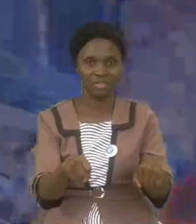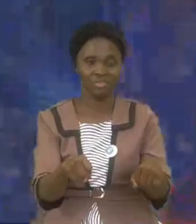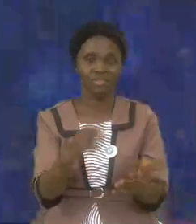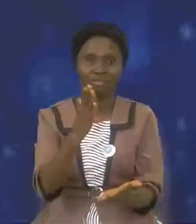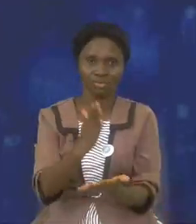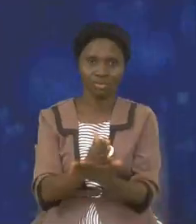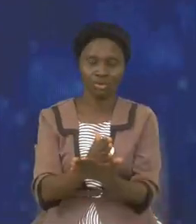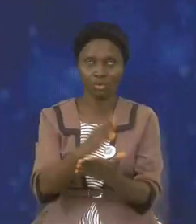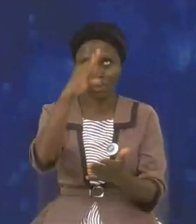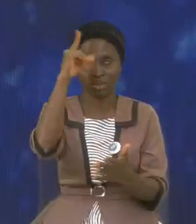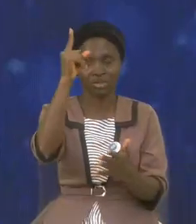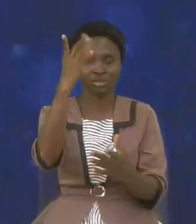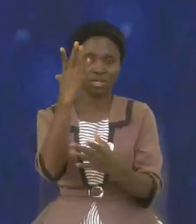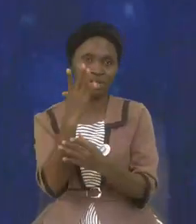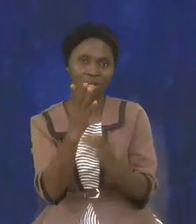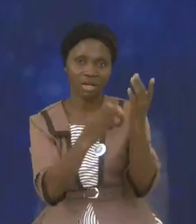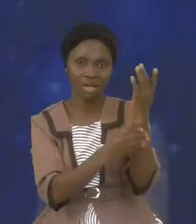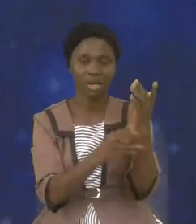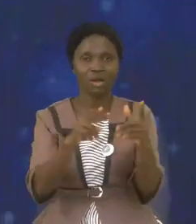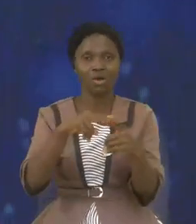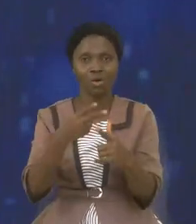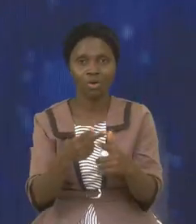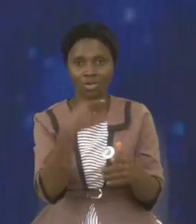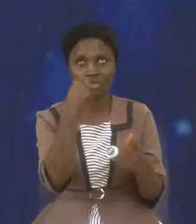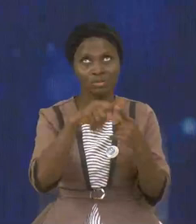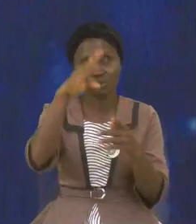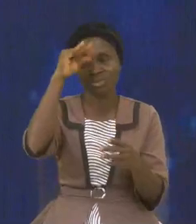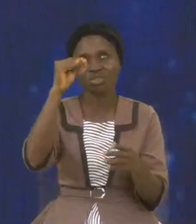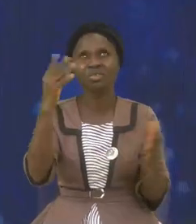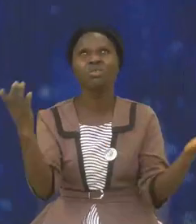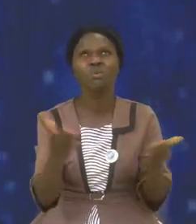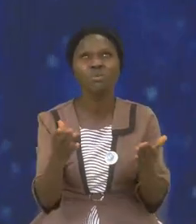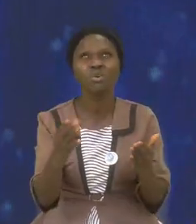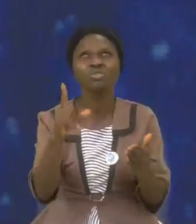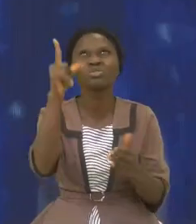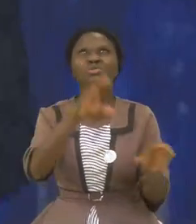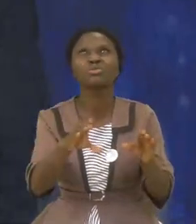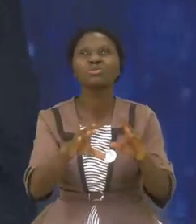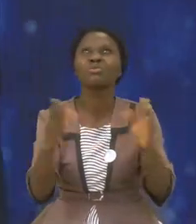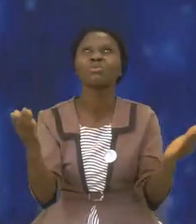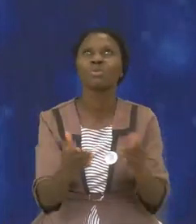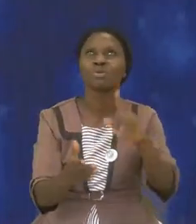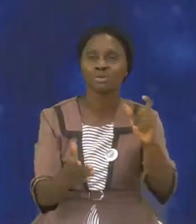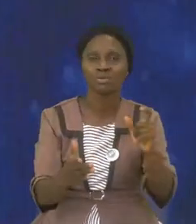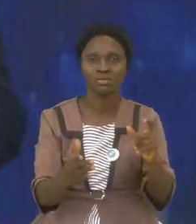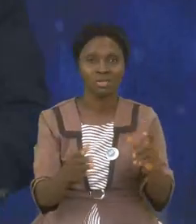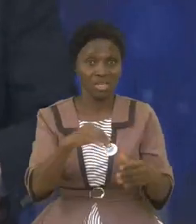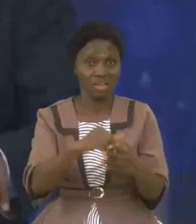Et il n'y a personne qui résiste à sa main et qui lui dise «